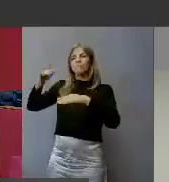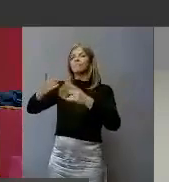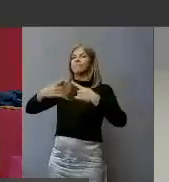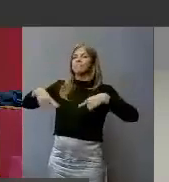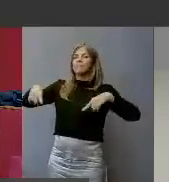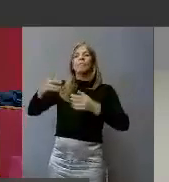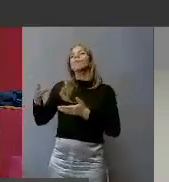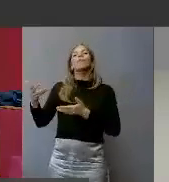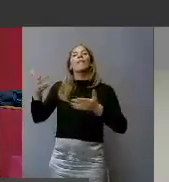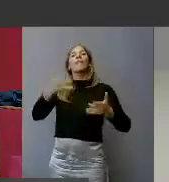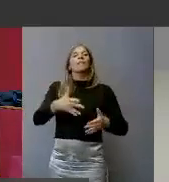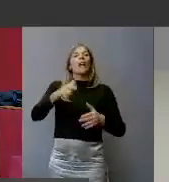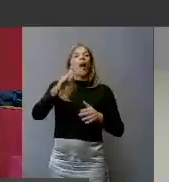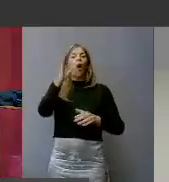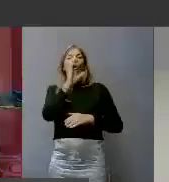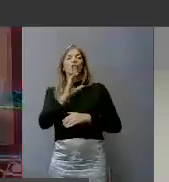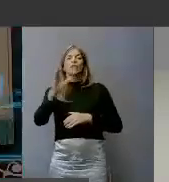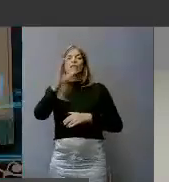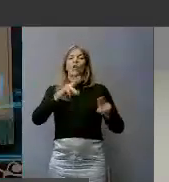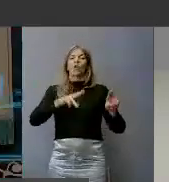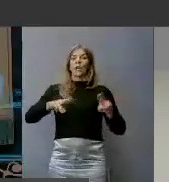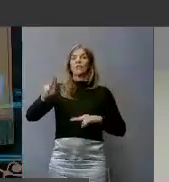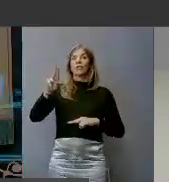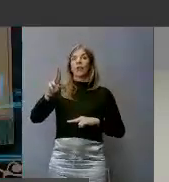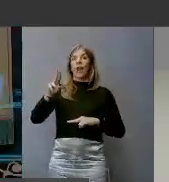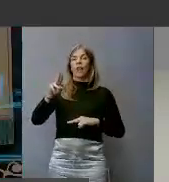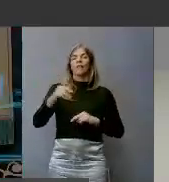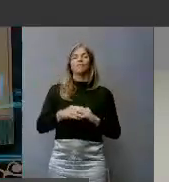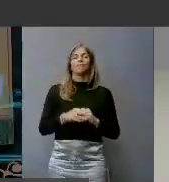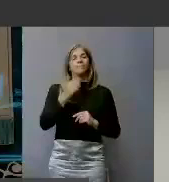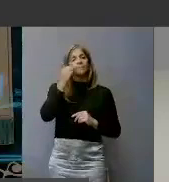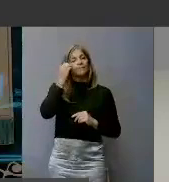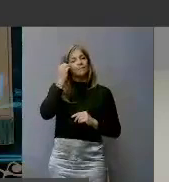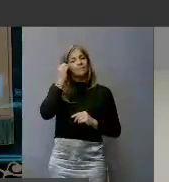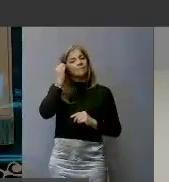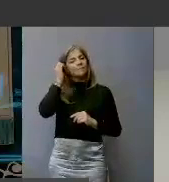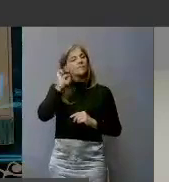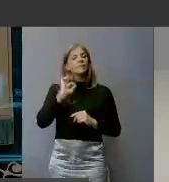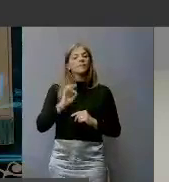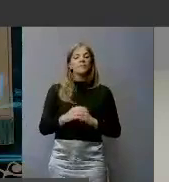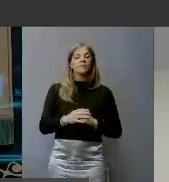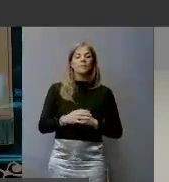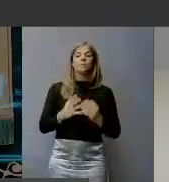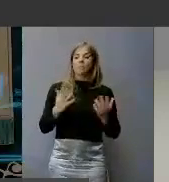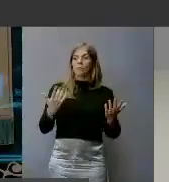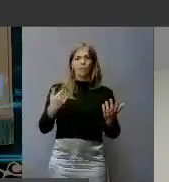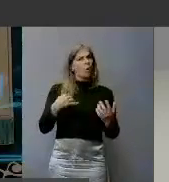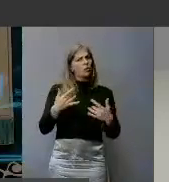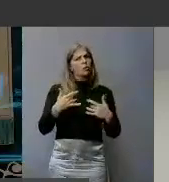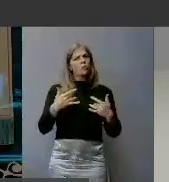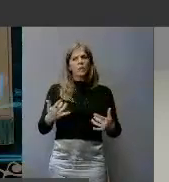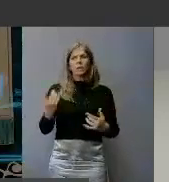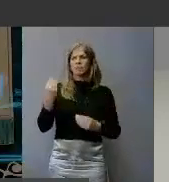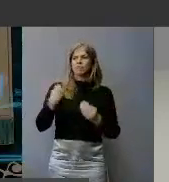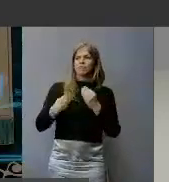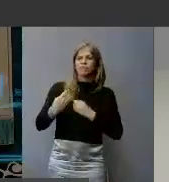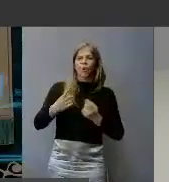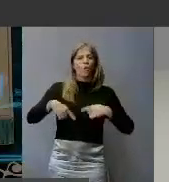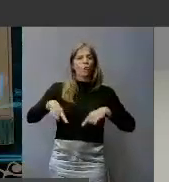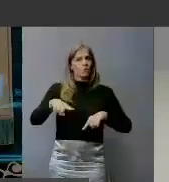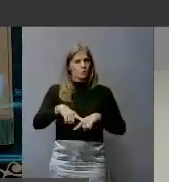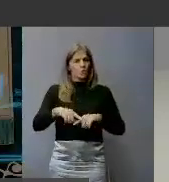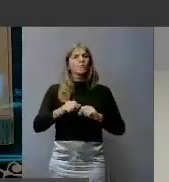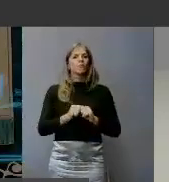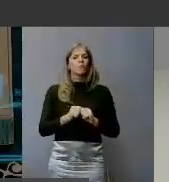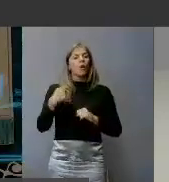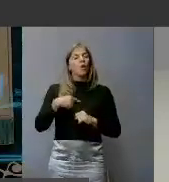grazie bene a disposizione ovviamente come sapete per le convocazioni delle commissioni passiamo ora una coppia